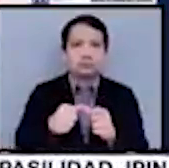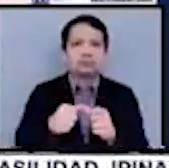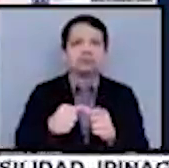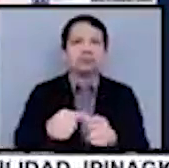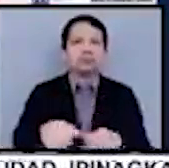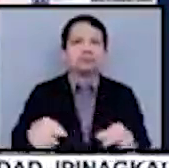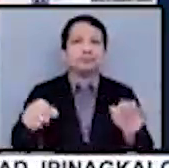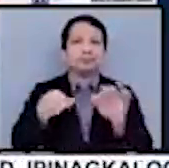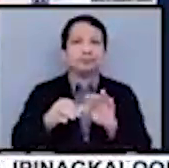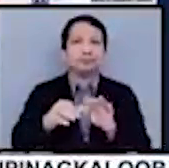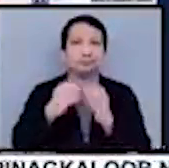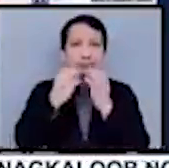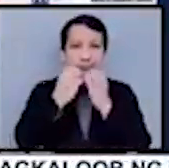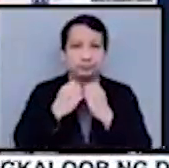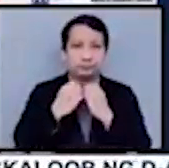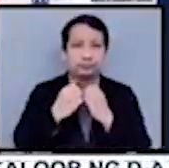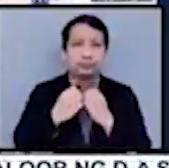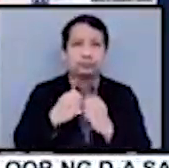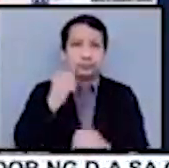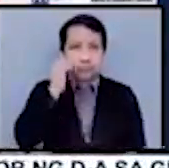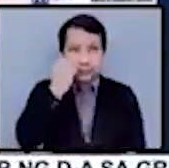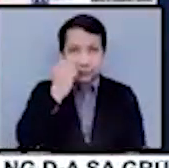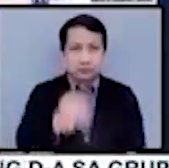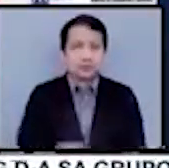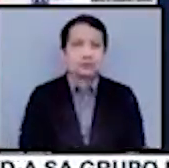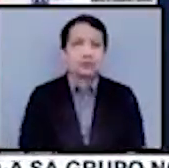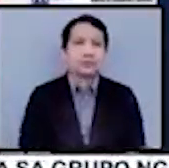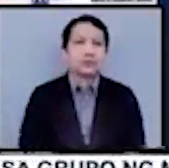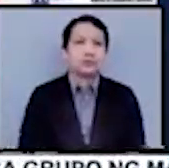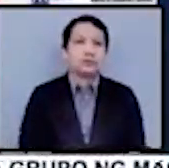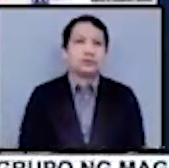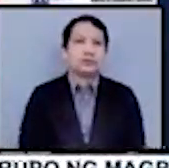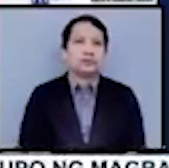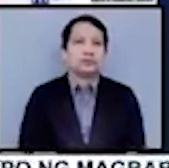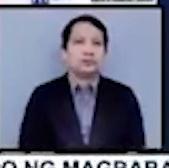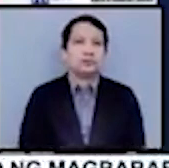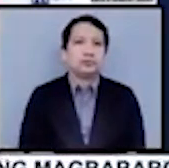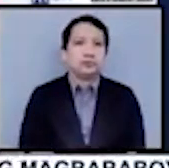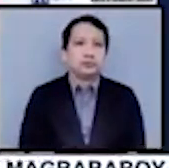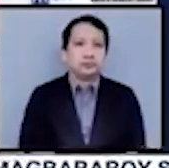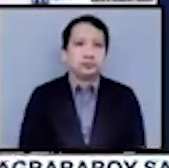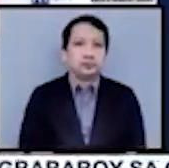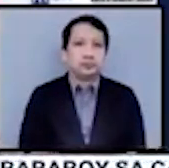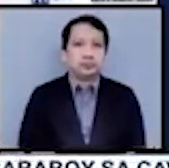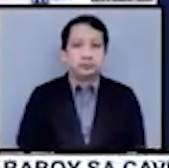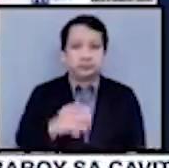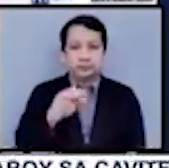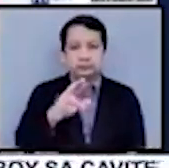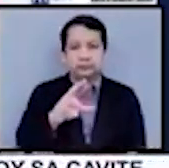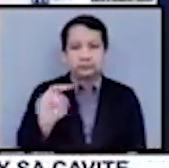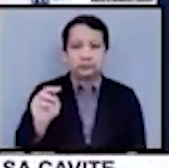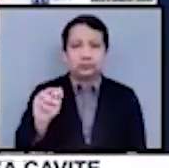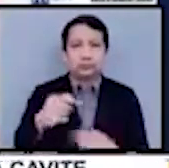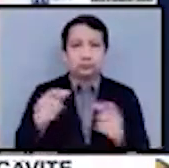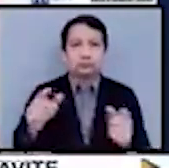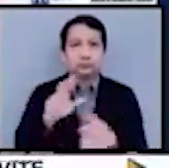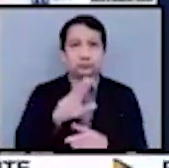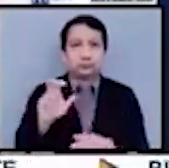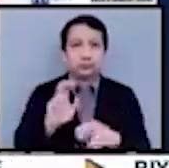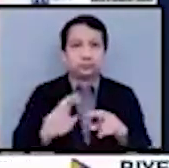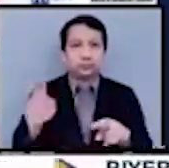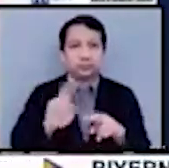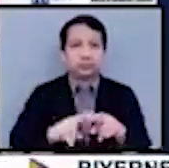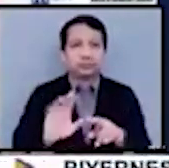sibuyas. Ang presyo lang po dito sa farm gate, ang pinakamataas ay 350 o 300. Papatungan po ng ating mga